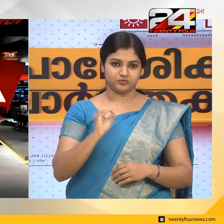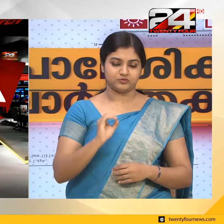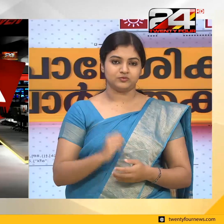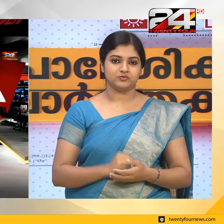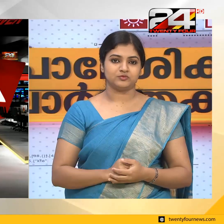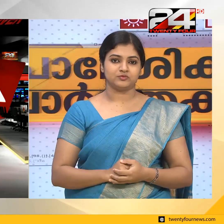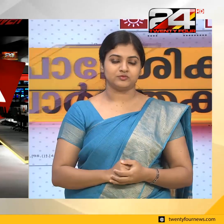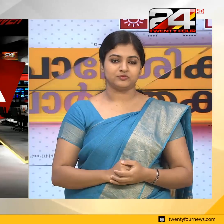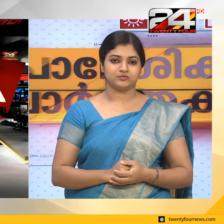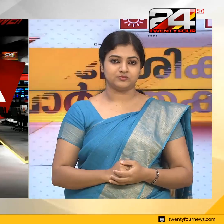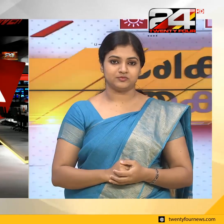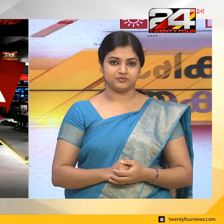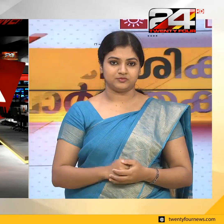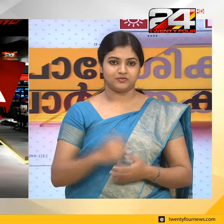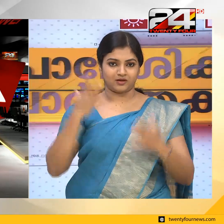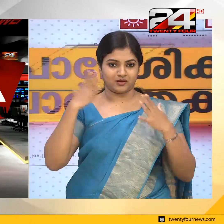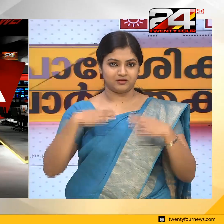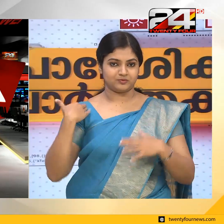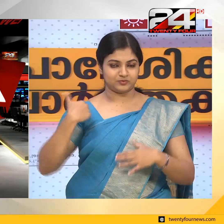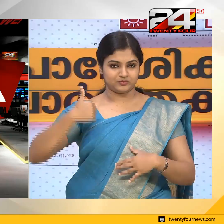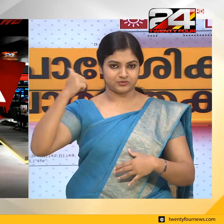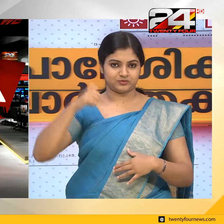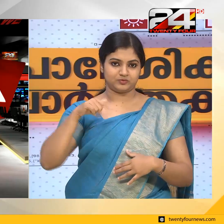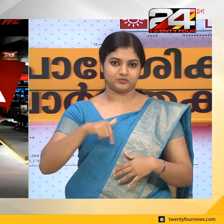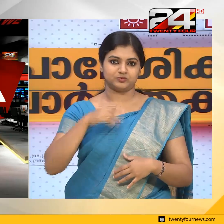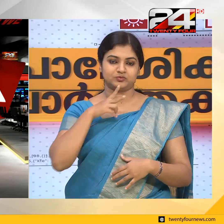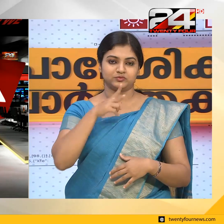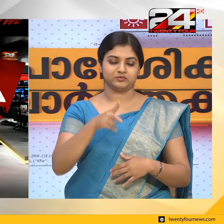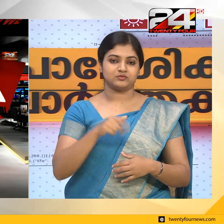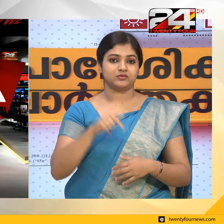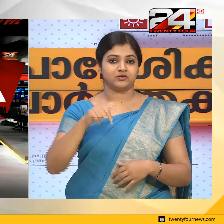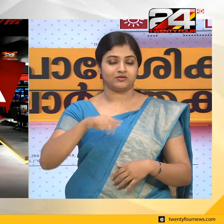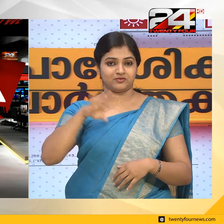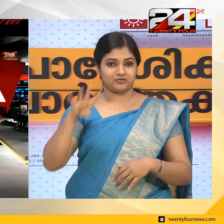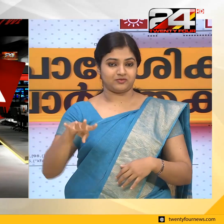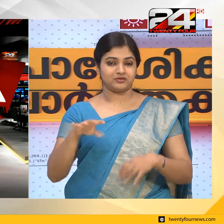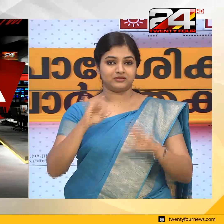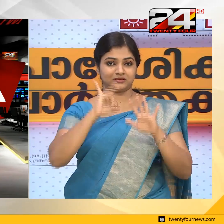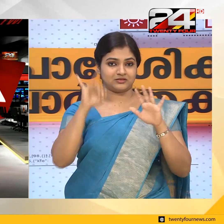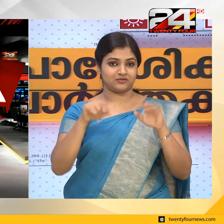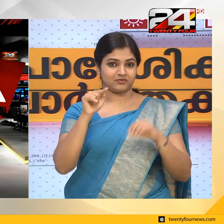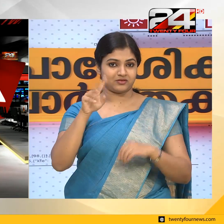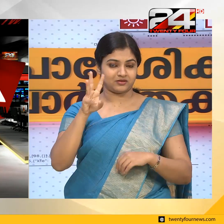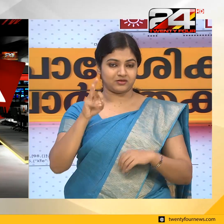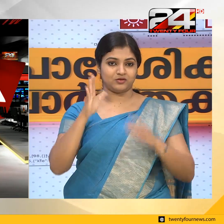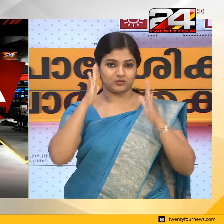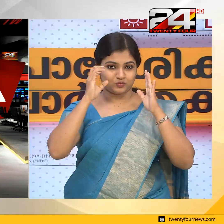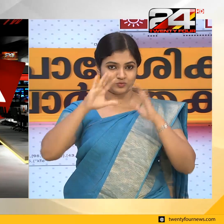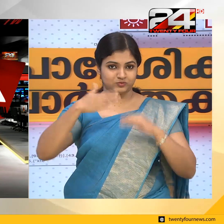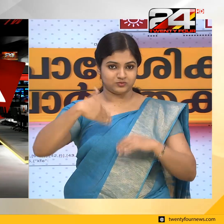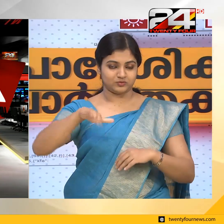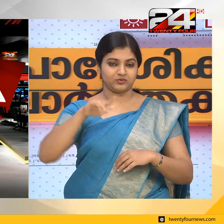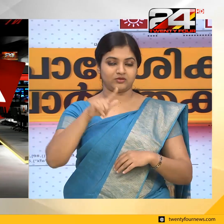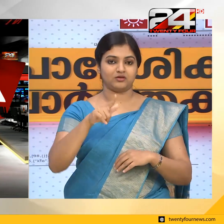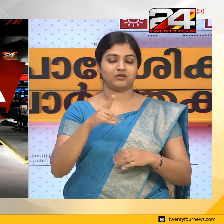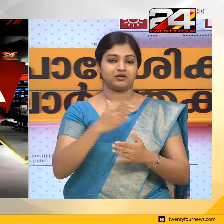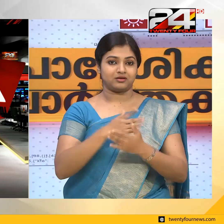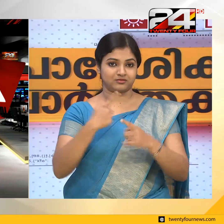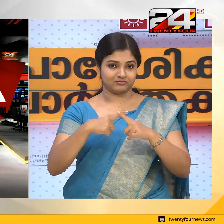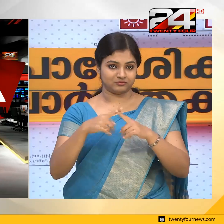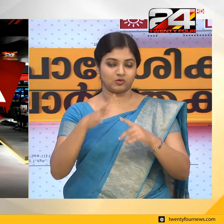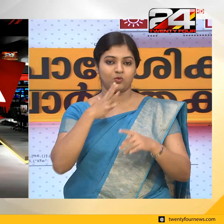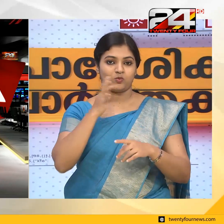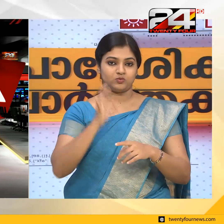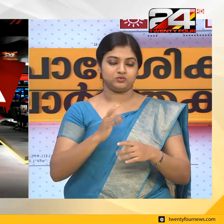വന്നിട്ടില്ല എന്നാണ് ഇപ്പോൾ ആരോഗ്യമന്ത്രി കെ കെ ശൈലജ വ്യക്തമാക്കിയത്. ഒപ്പം വൈകുന്നേരങ്ങളിലെ വാർത്താ ബുള്ളറ്റിൻ അല്ലെങ്കിൽ പത്രക്കുറിപ്പിൽ വരുന്ന വാർത്തകൾ അല്ലെങ്കിൽ കണക്കുകൾ